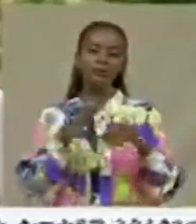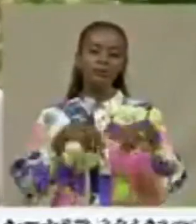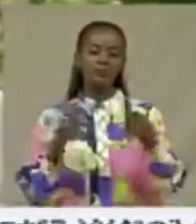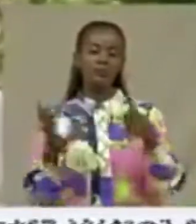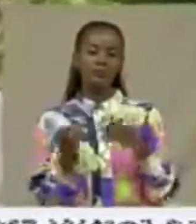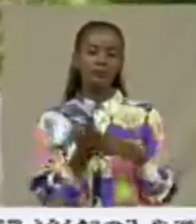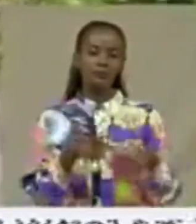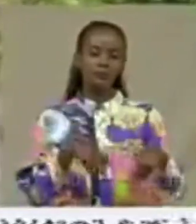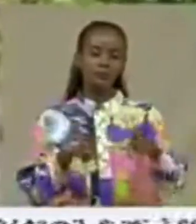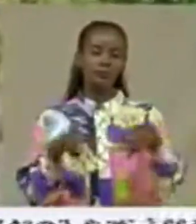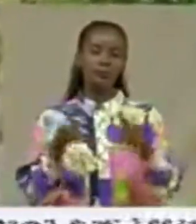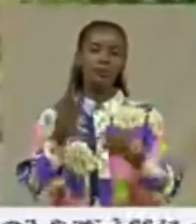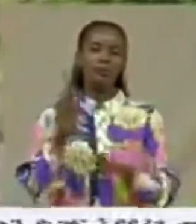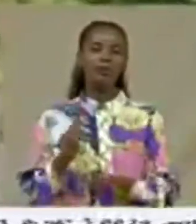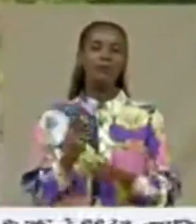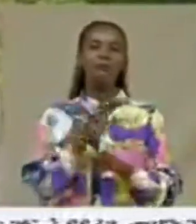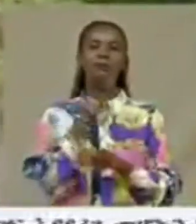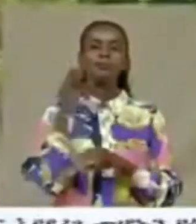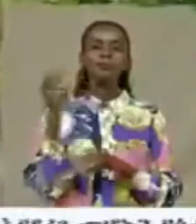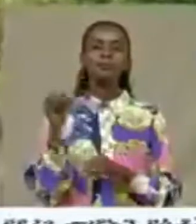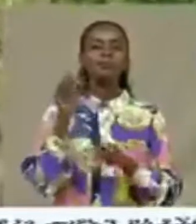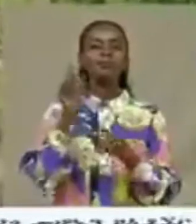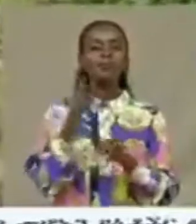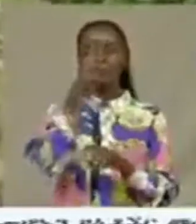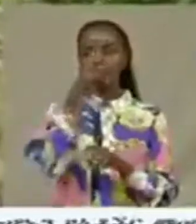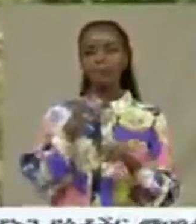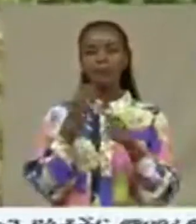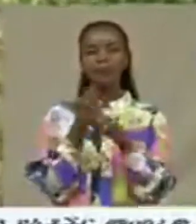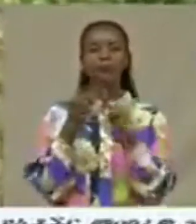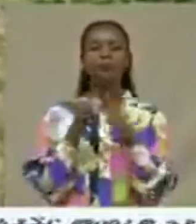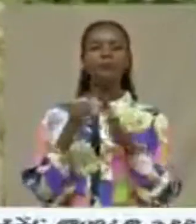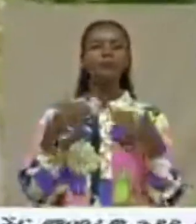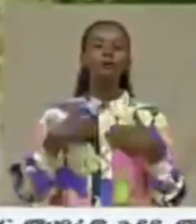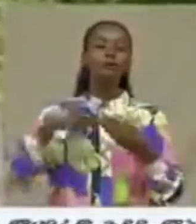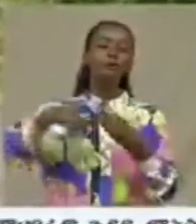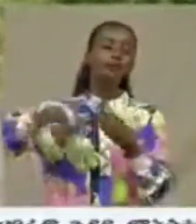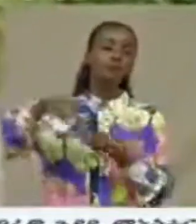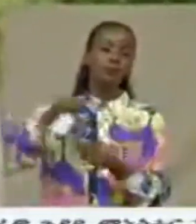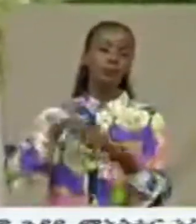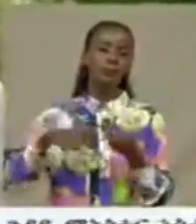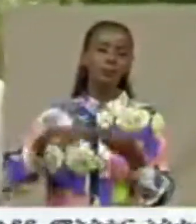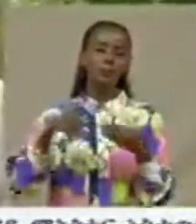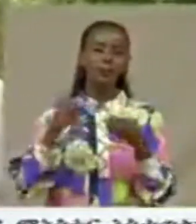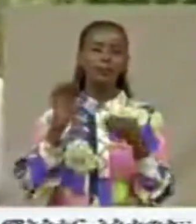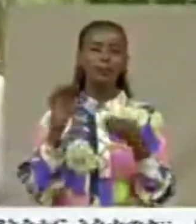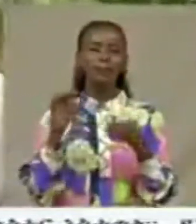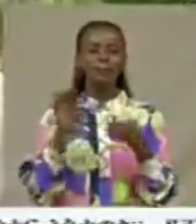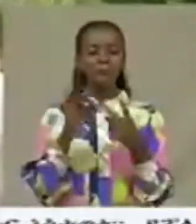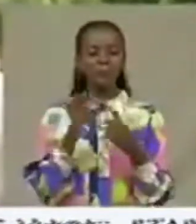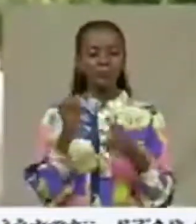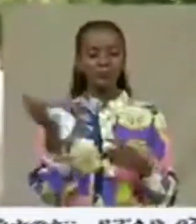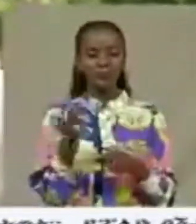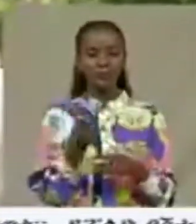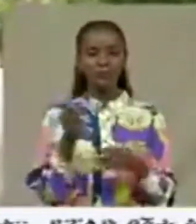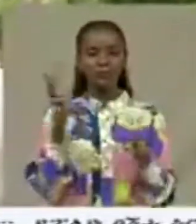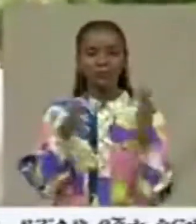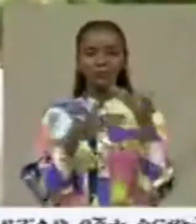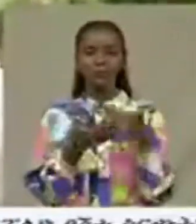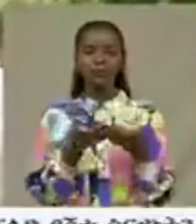እንዳለበት በተገቢው አምኖ ወደ ተግባር የገባበት ሂደቶች አሉ። ዞሮ ዞሮ የምርጥ ዘር አቅርቦት ችግርንም